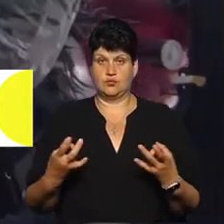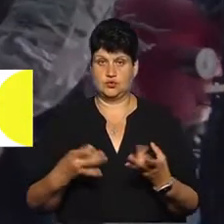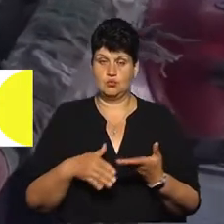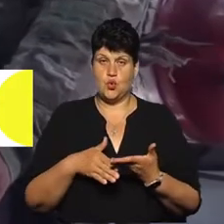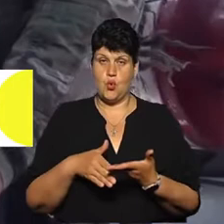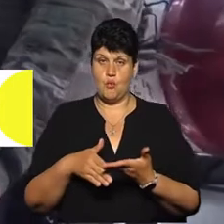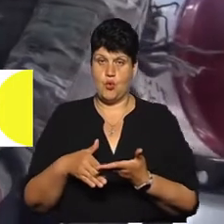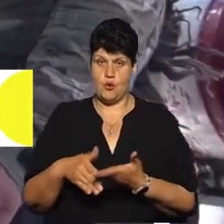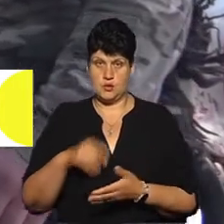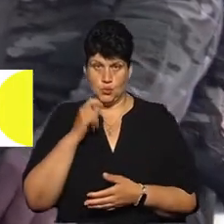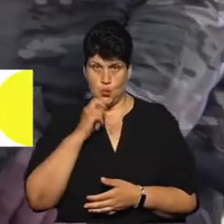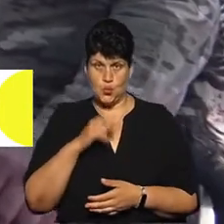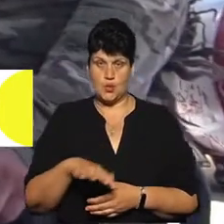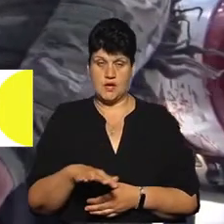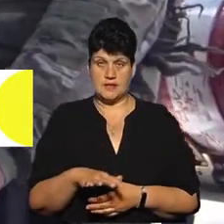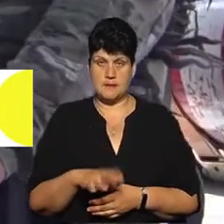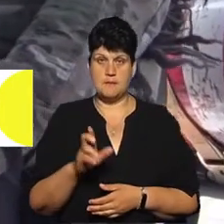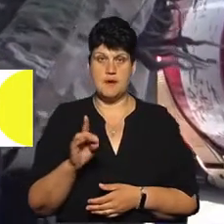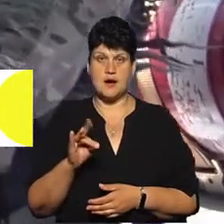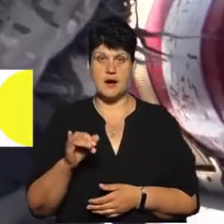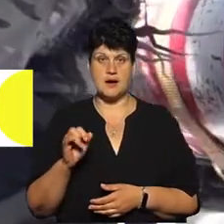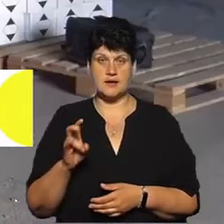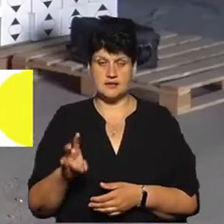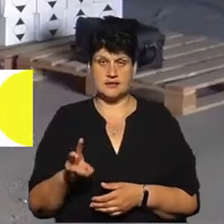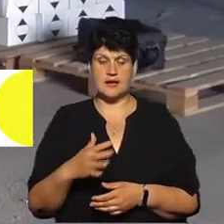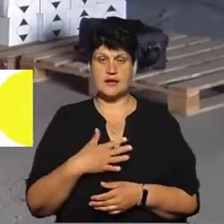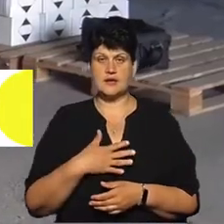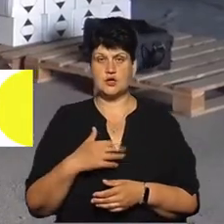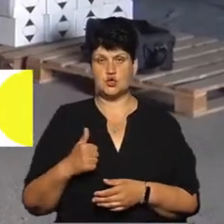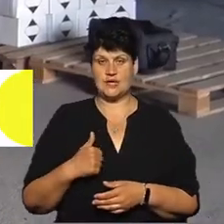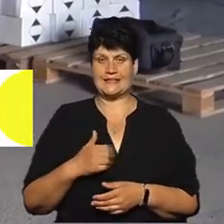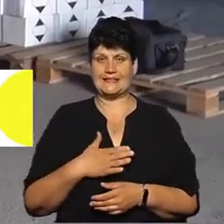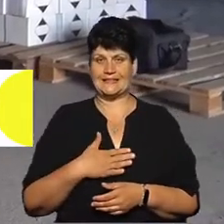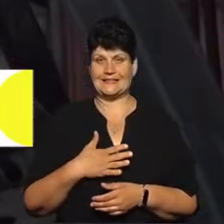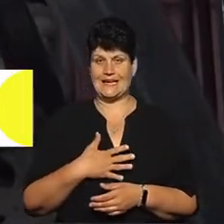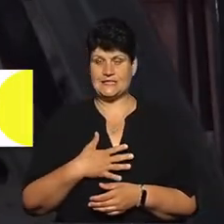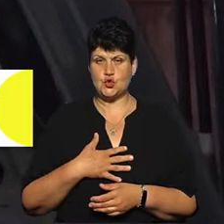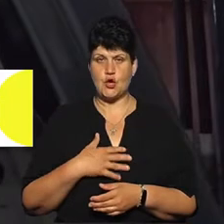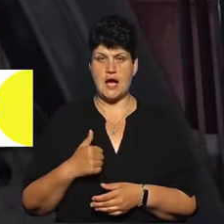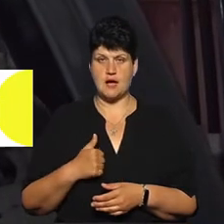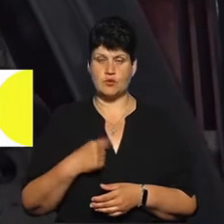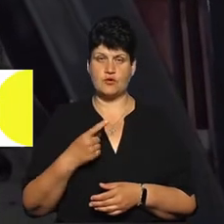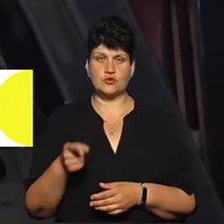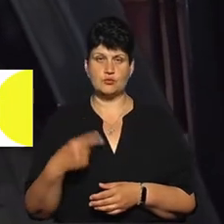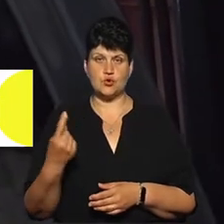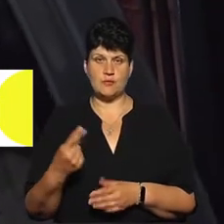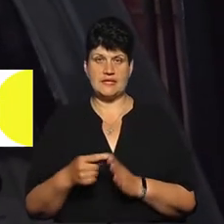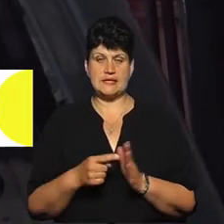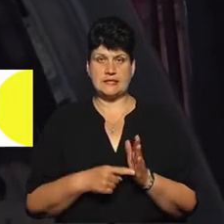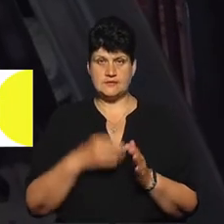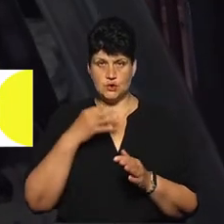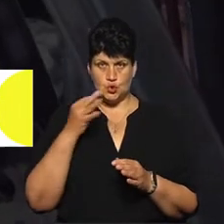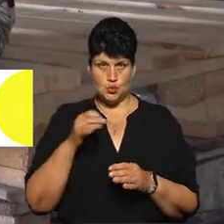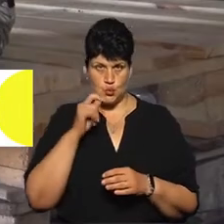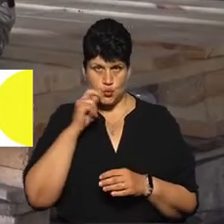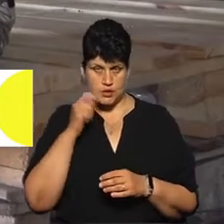Україні. Брайан Мейсон – солдат канадської армії. Розповідає, на Тернопільщині ділився досвідом з українськими бійцями.